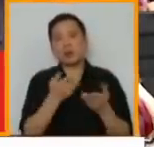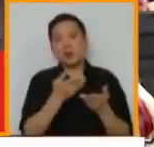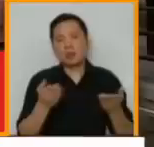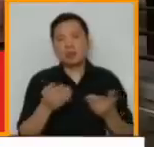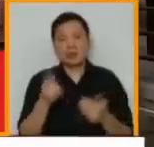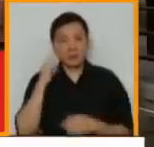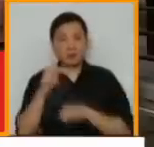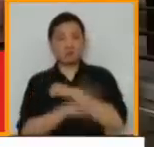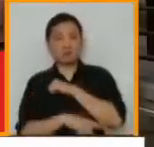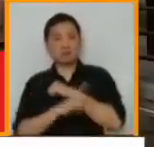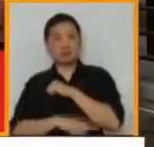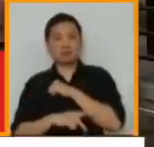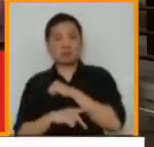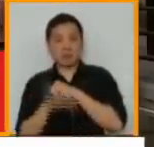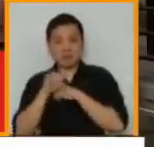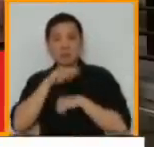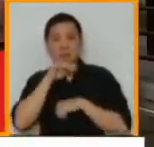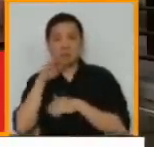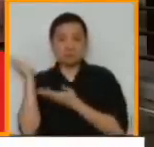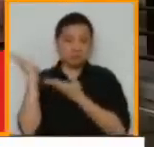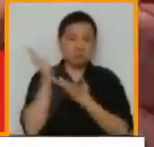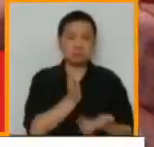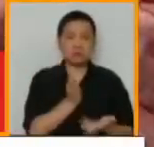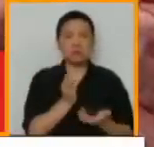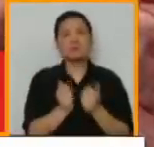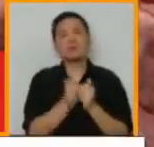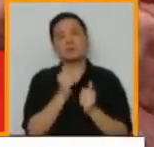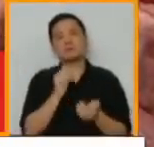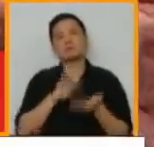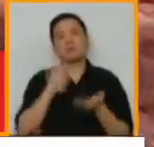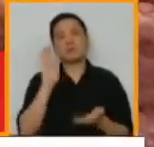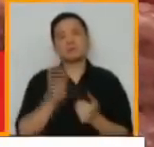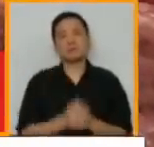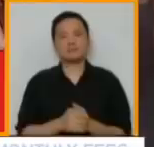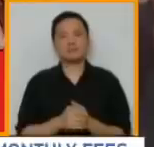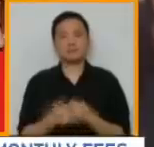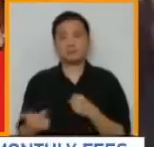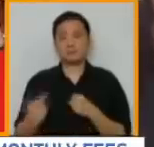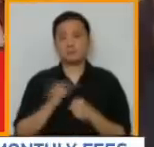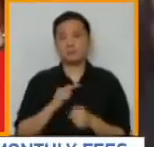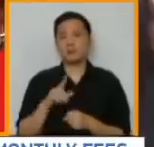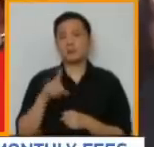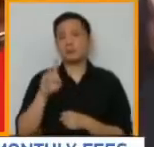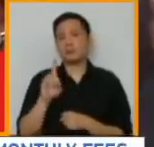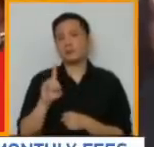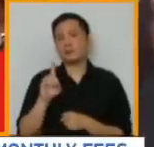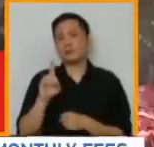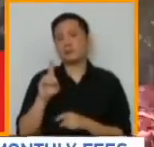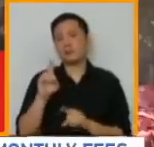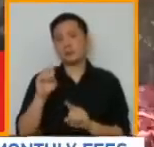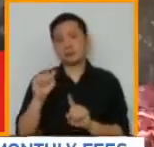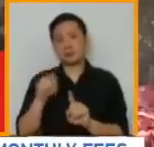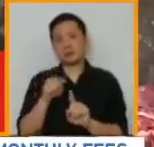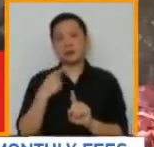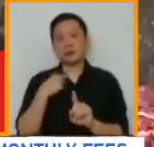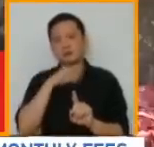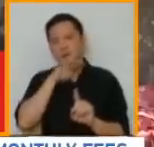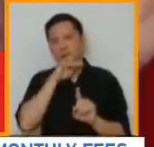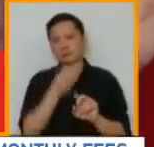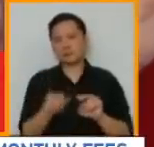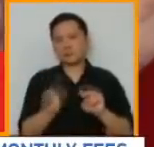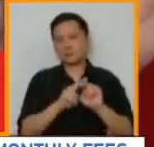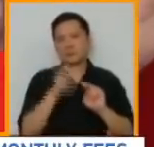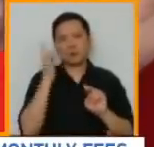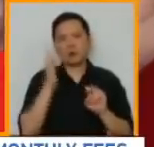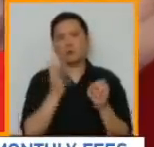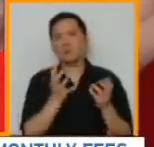pa. Ayon sa Department of Agriculture, may pagtaas ng presyo ng baboy dahil sa lumalakas na demand, pero sapat naman daw ang